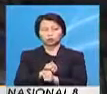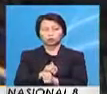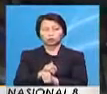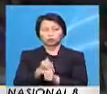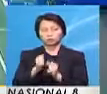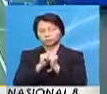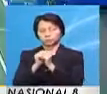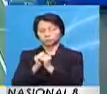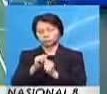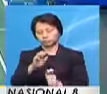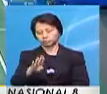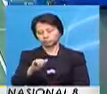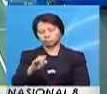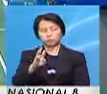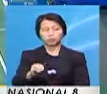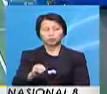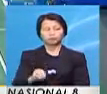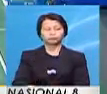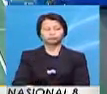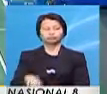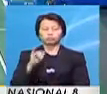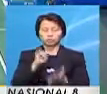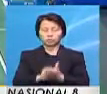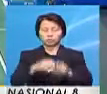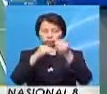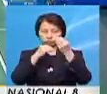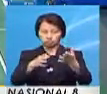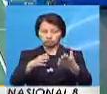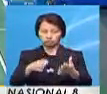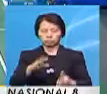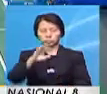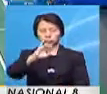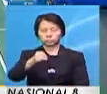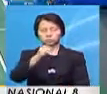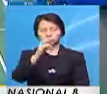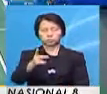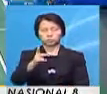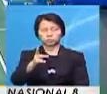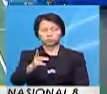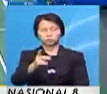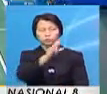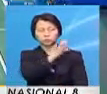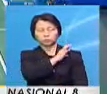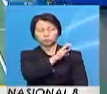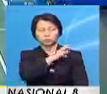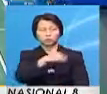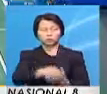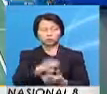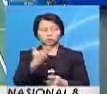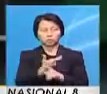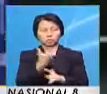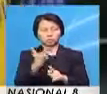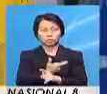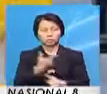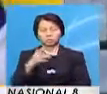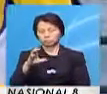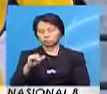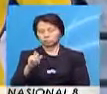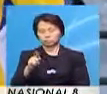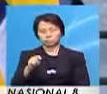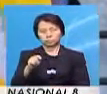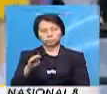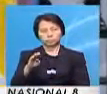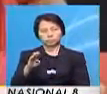bersama BAM. Perkara itu dimaklumkan oleh pengerusi jawatankuasa kejurulatihan dan latihan CTC